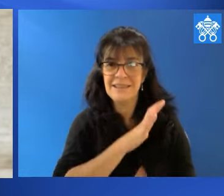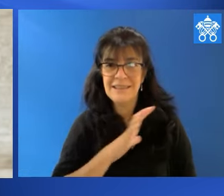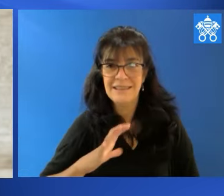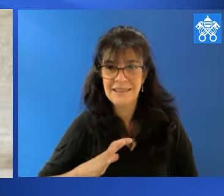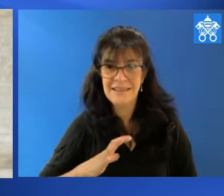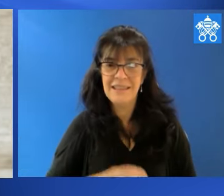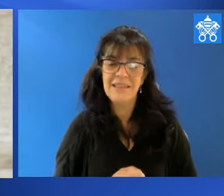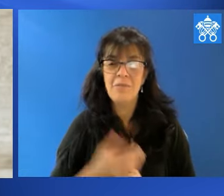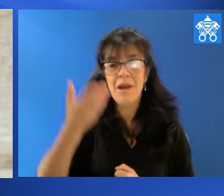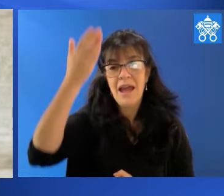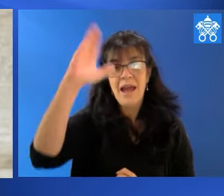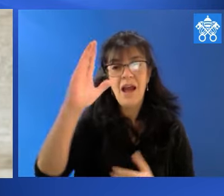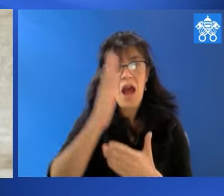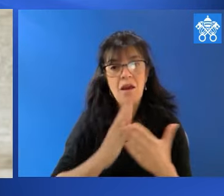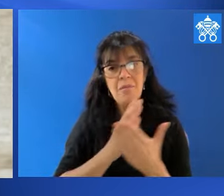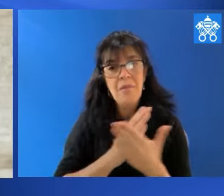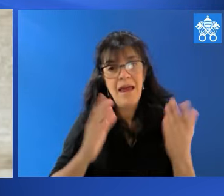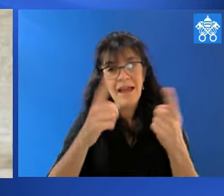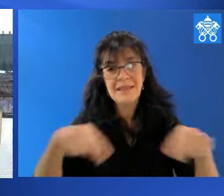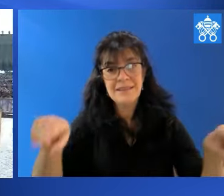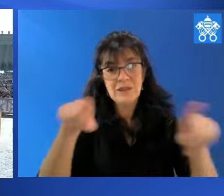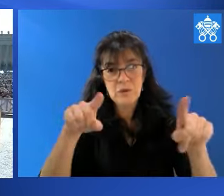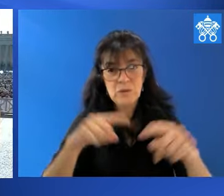Christ. May God bless you.